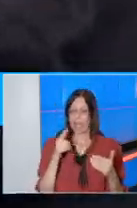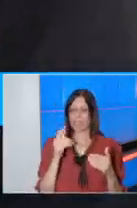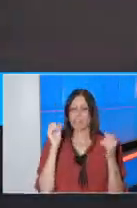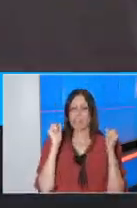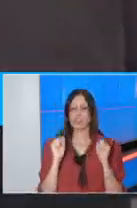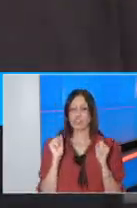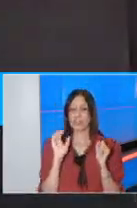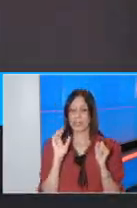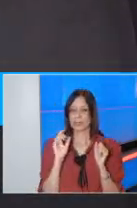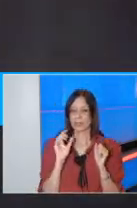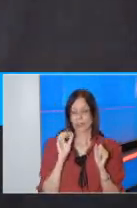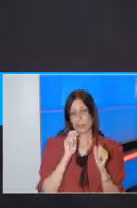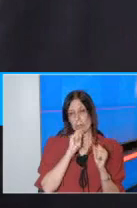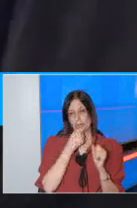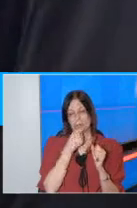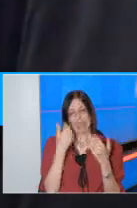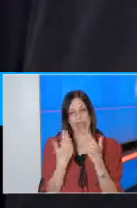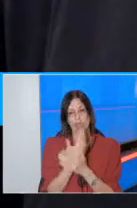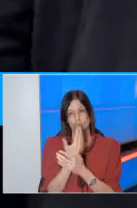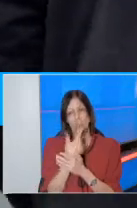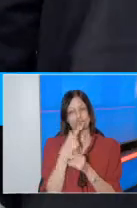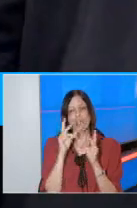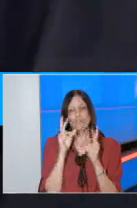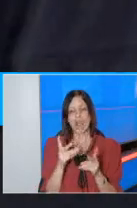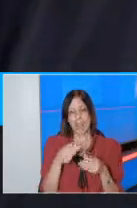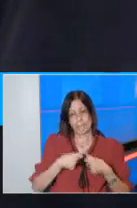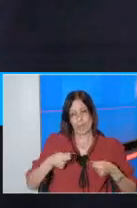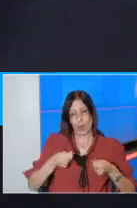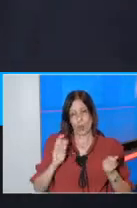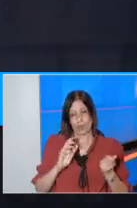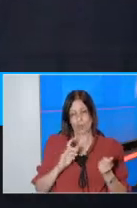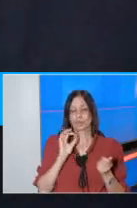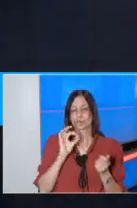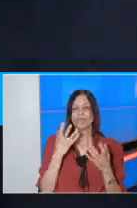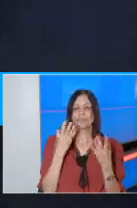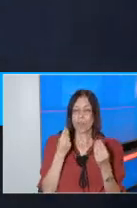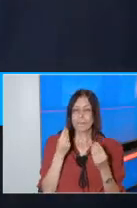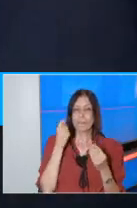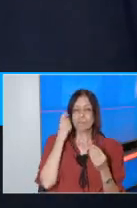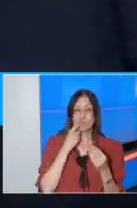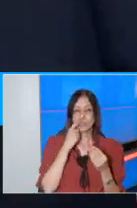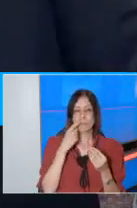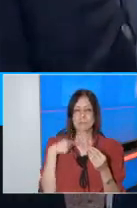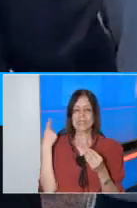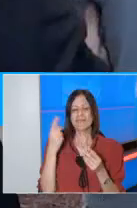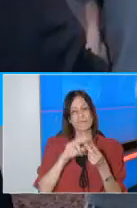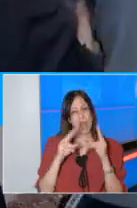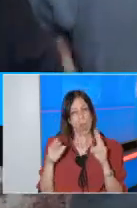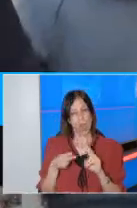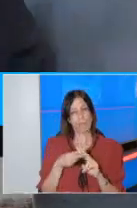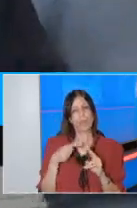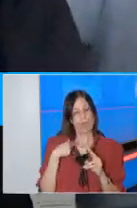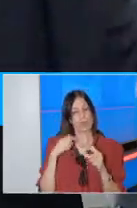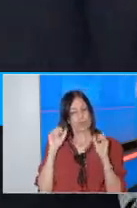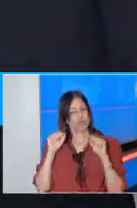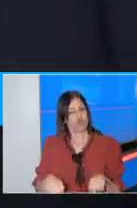תשתית מוצפנת חדשה, שאפשר יהיה למכור אותה להרבה פושעים מסביב לעולם, ואנחנו נשלוט